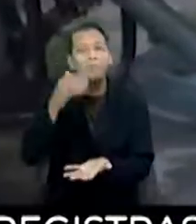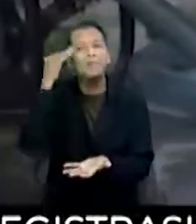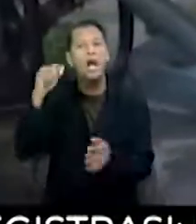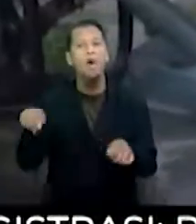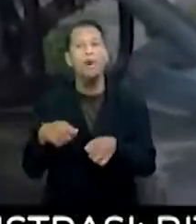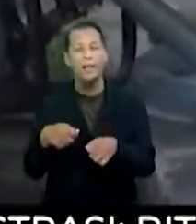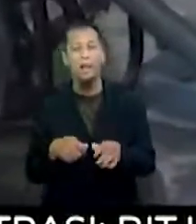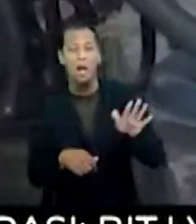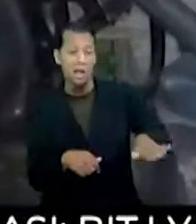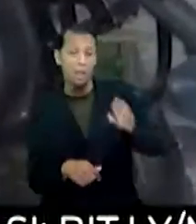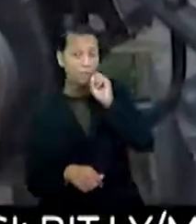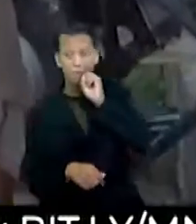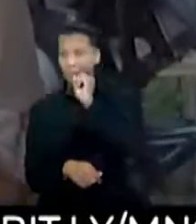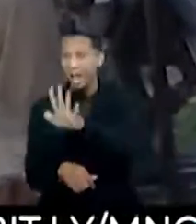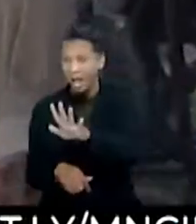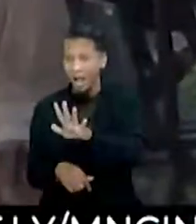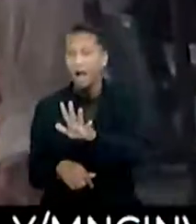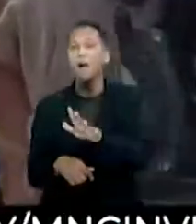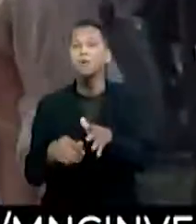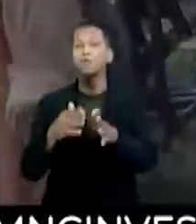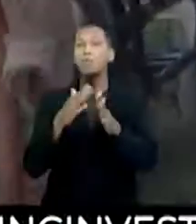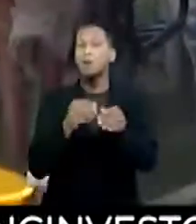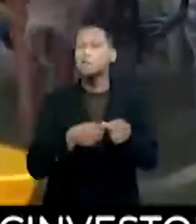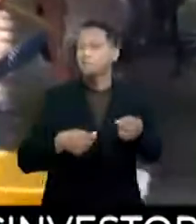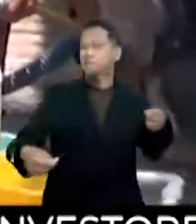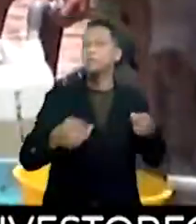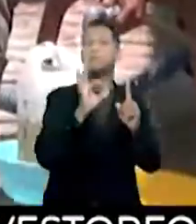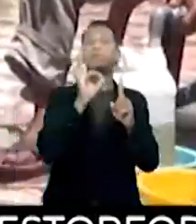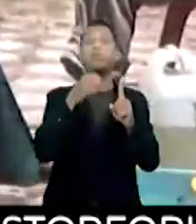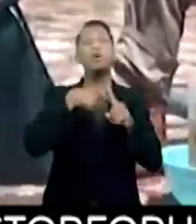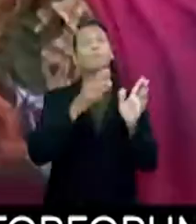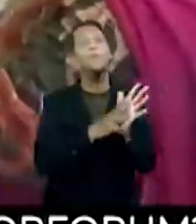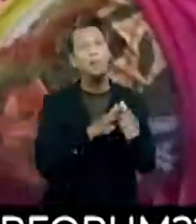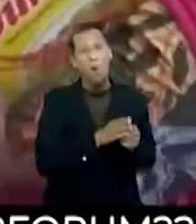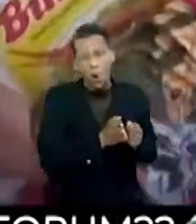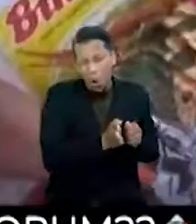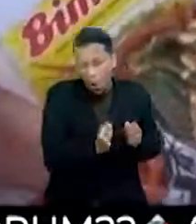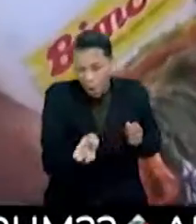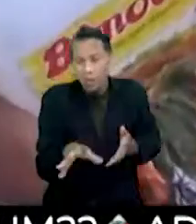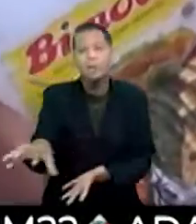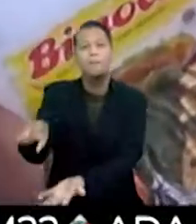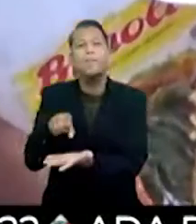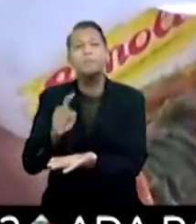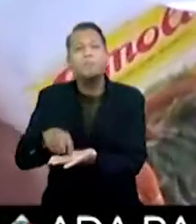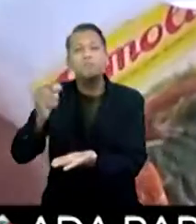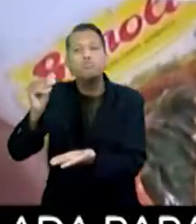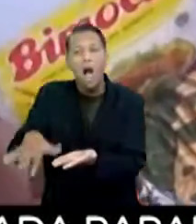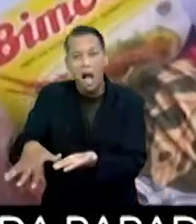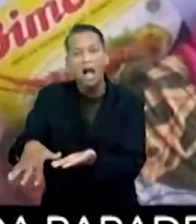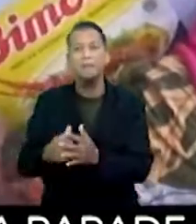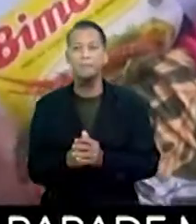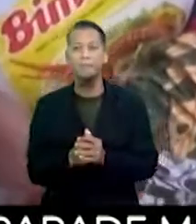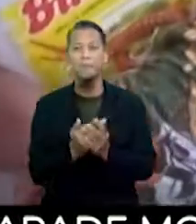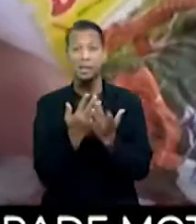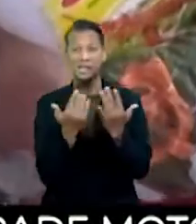melakukan perjalanan 10 km demi mendapatkan minyak goreng murah. Warga yang antri diwajibkan membawa fotokopi